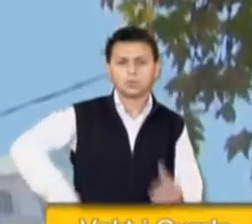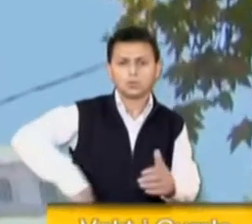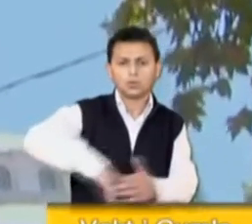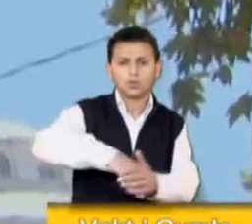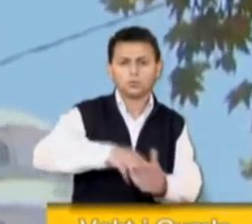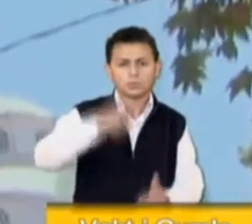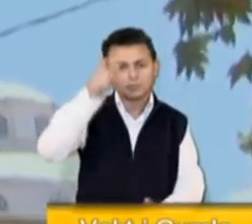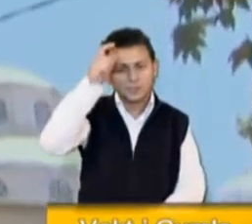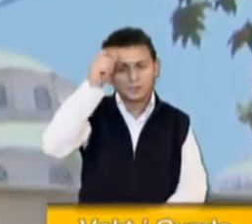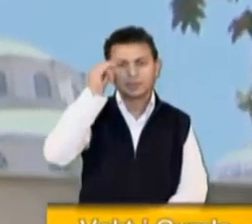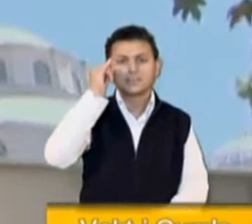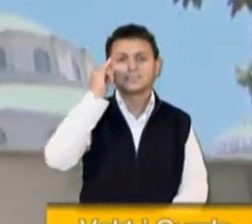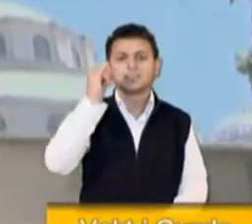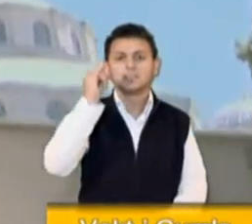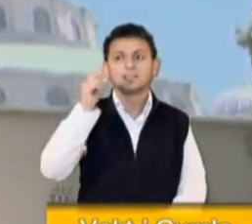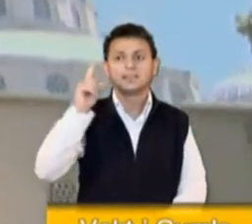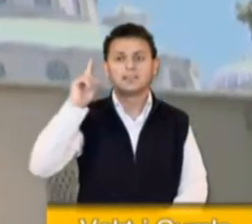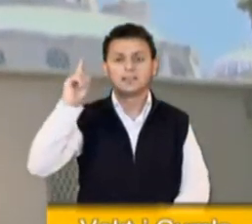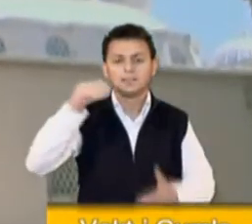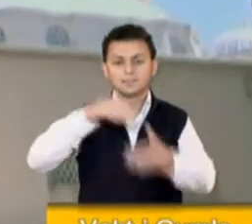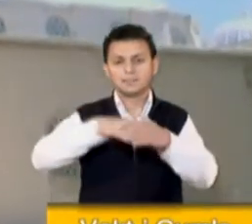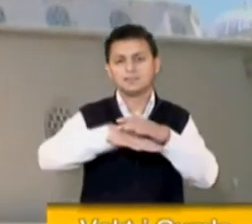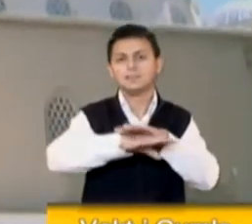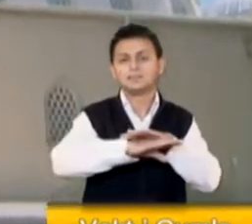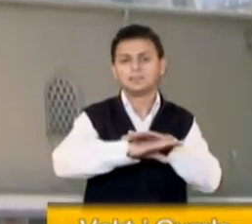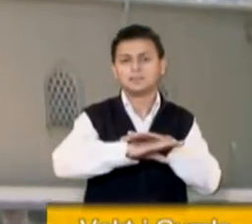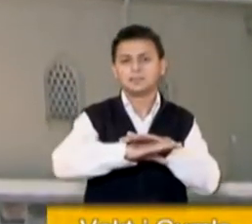Euzu billahi mineşşeytanirracim. Bismillahirrahmanirrahim.